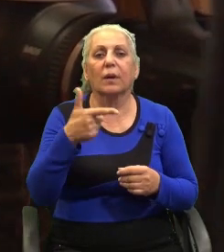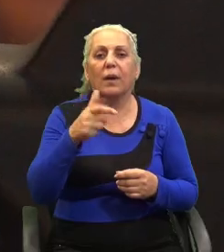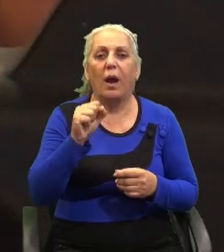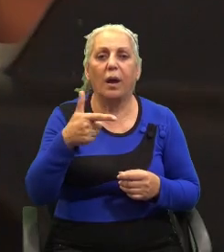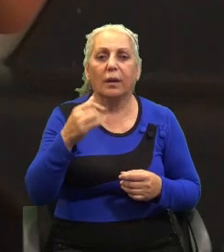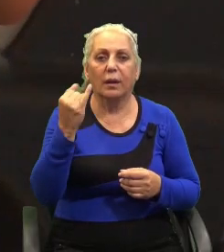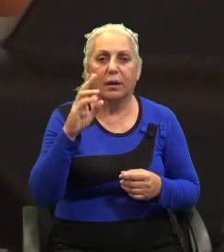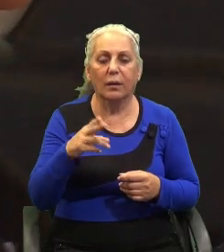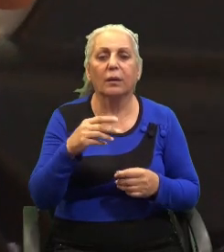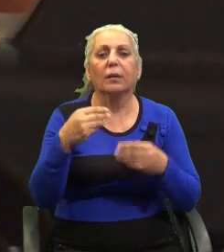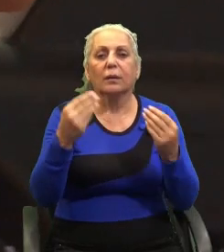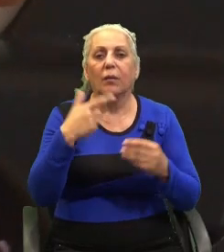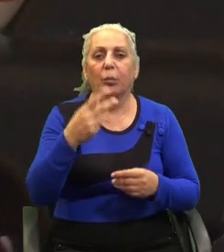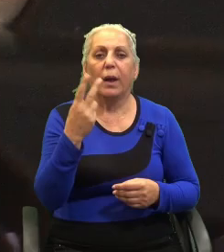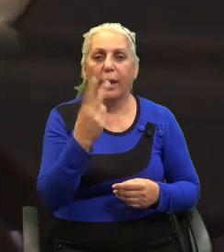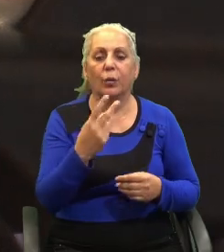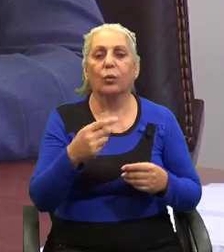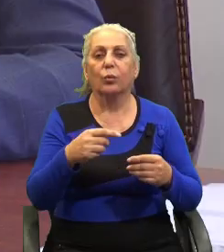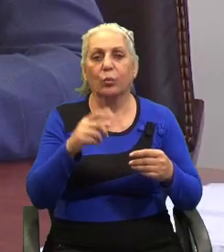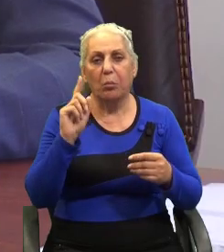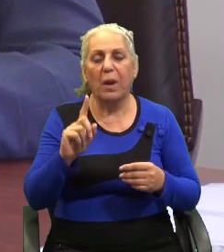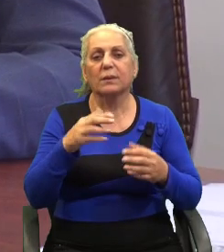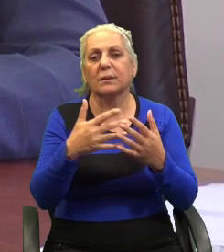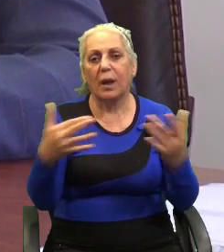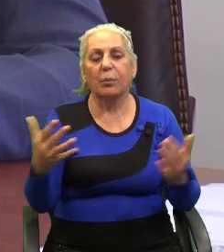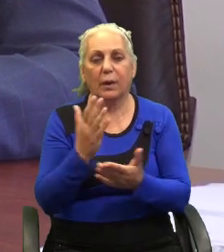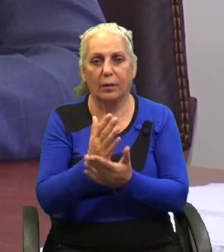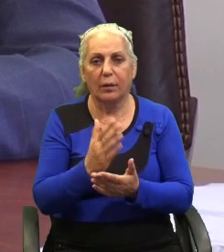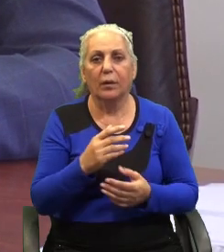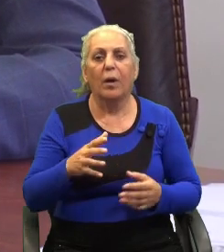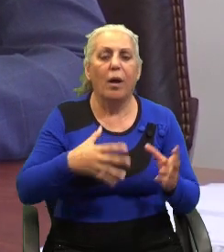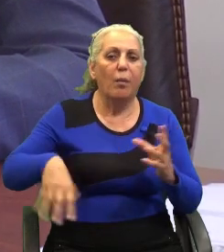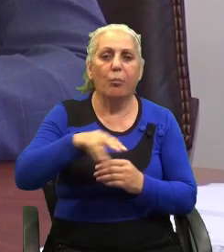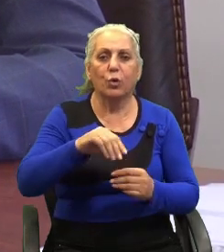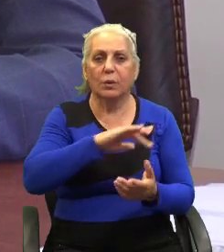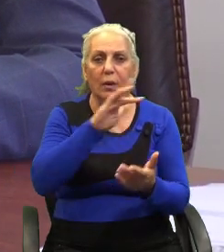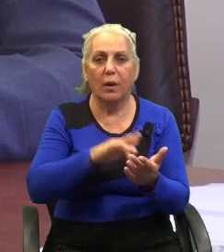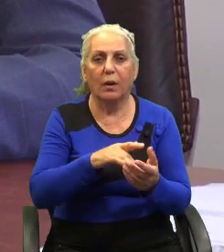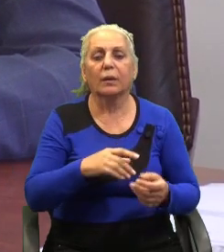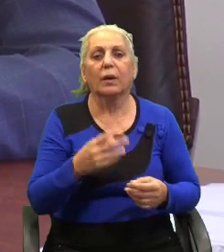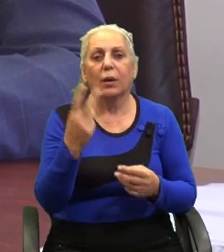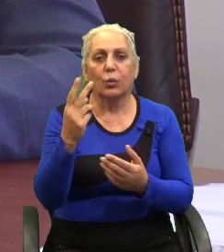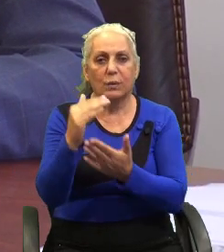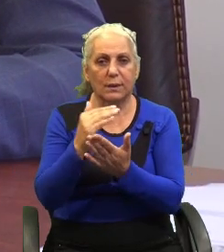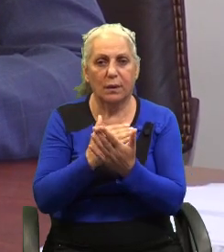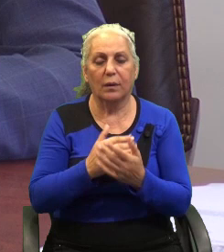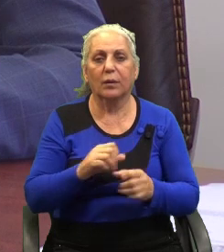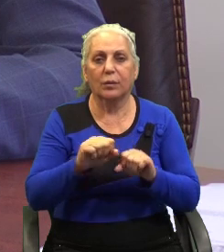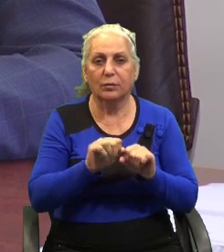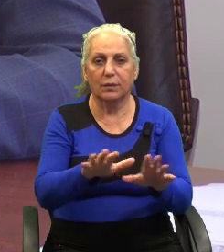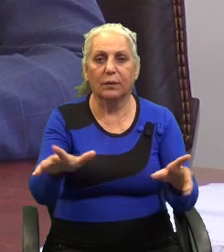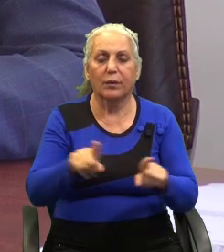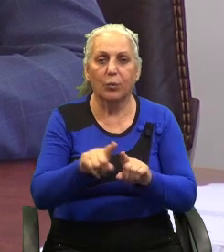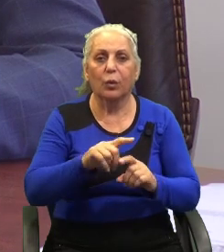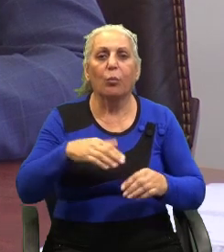երկու, սակայն բաղադրիչները մի քանիսն են։ Ամբողջ քաղաքի տարածքով այդ երկու ծրագիրը տարածվում է, որովհետև